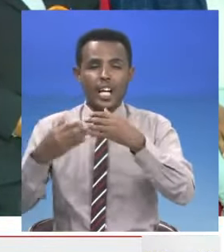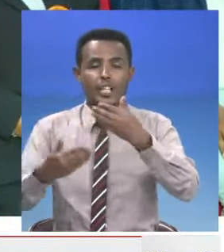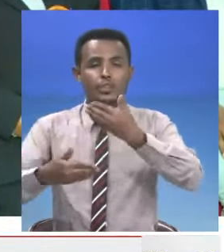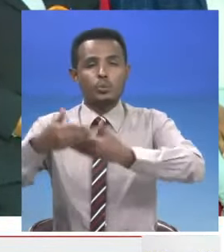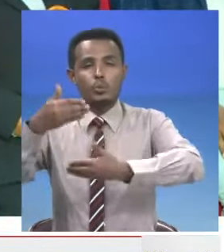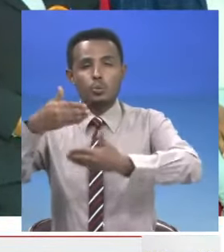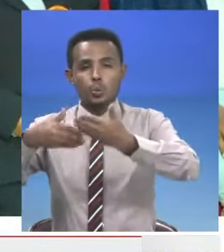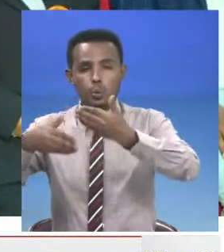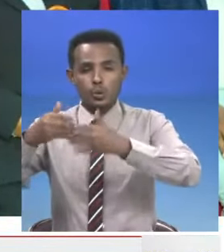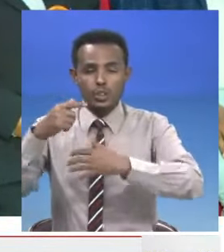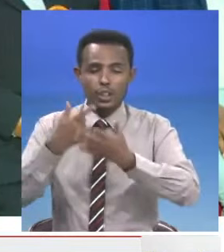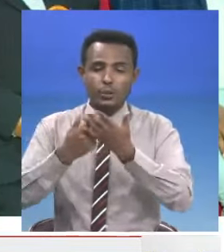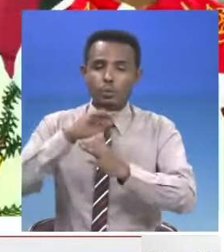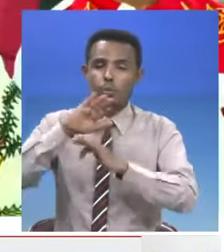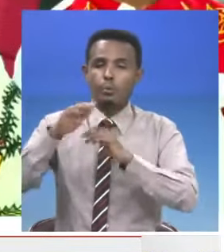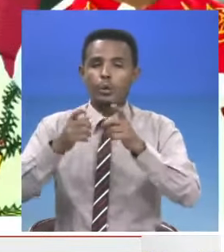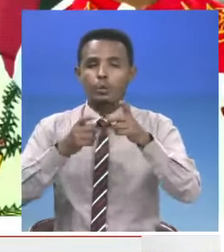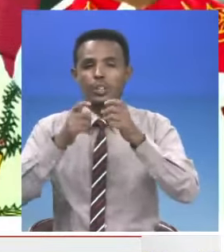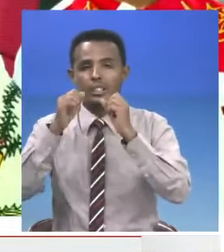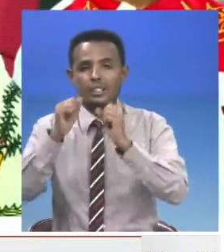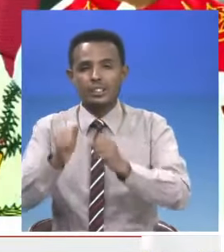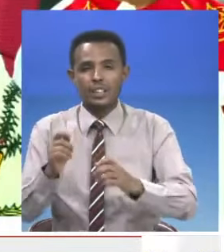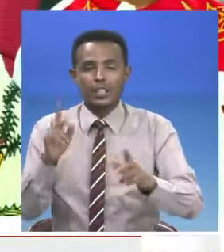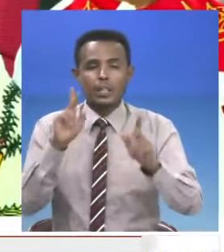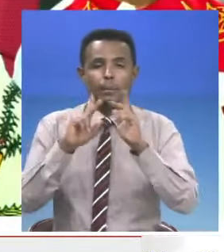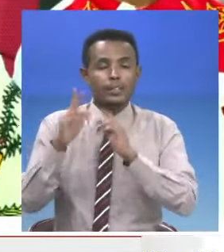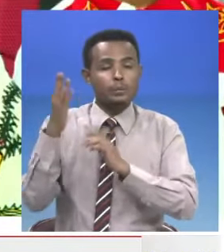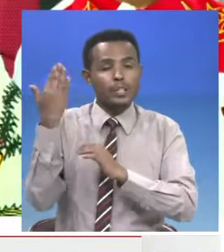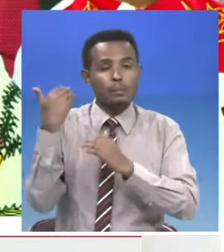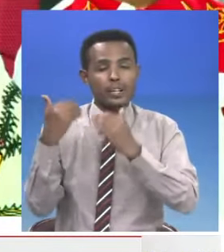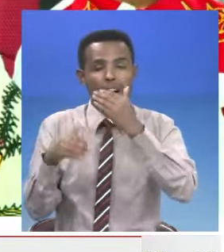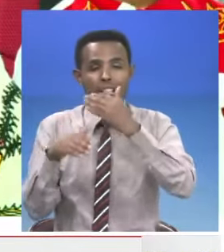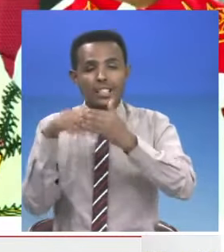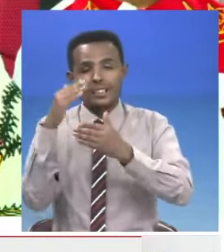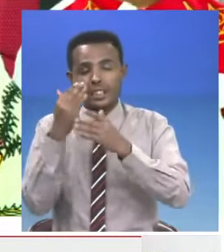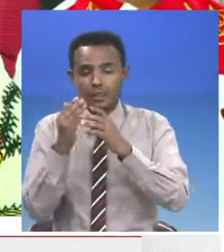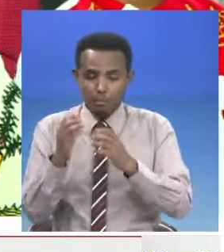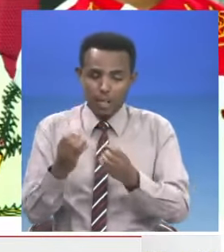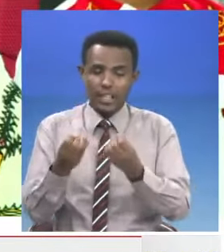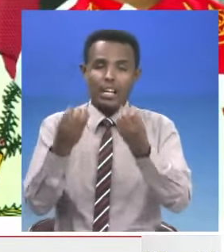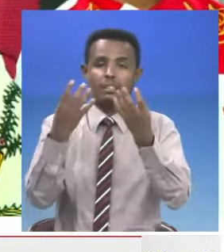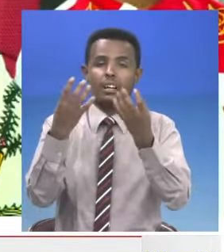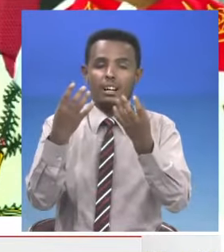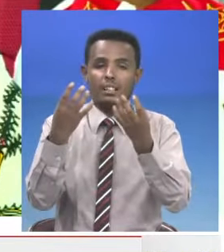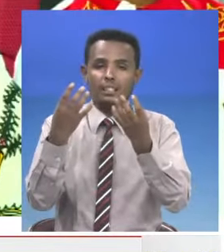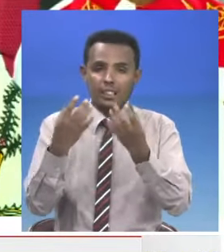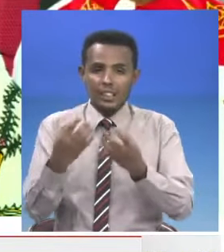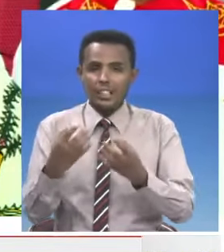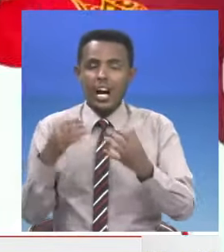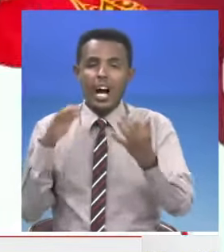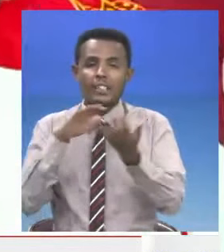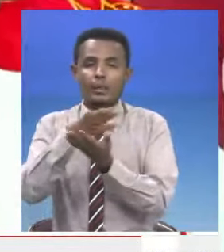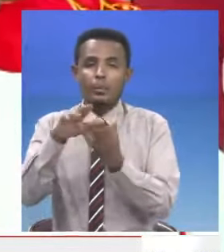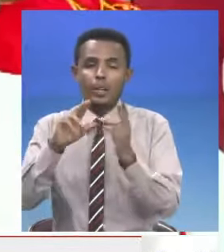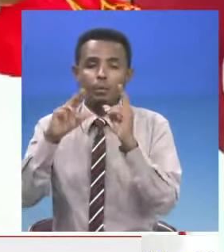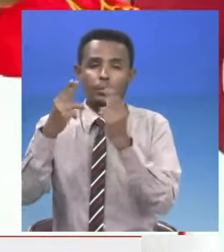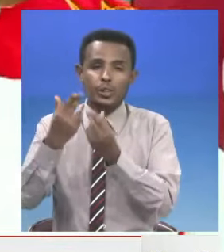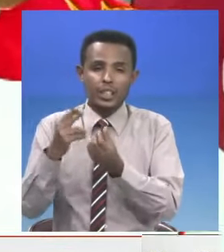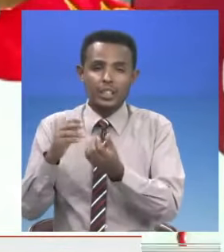እነዚህን መቆጣጠር ተችሏል። ህብረተሰቡ ጋር በነበረ አደረጃጀት በርካታ የአሸባሪው ቡድን